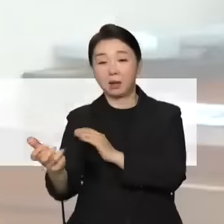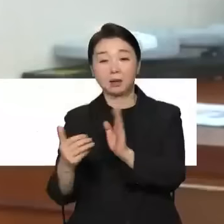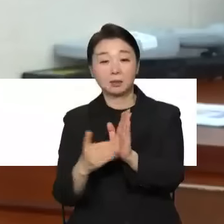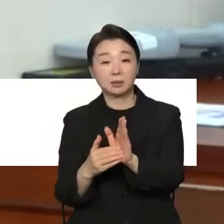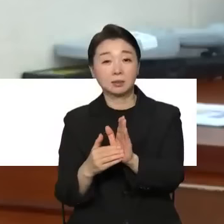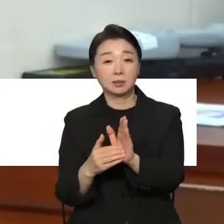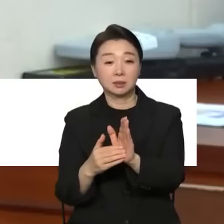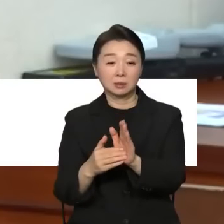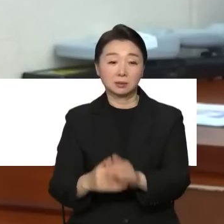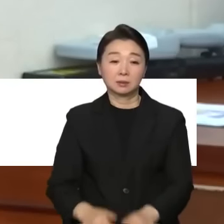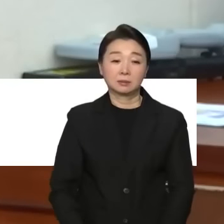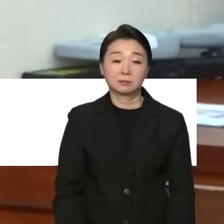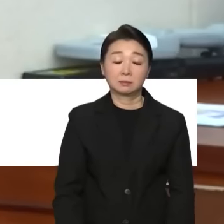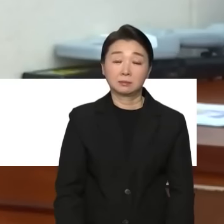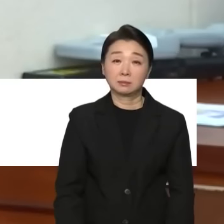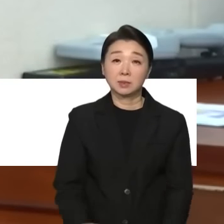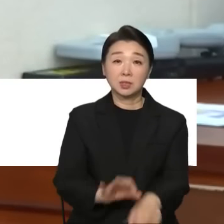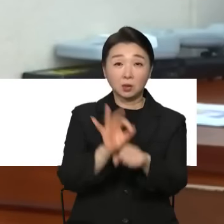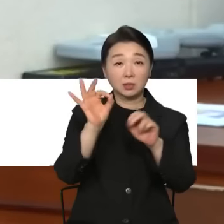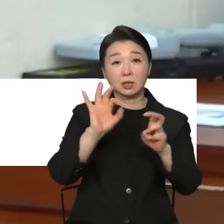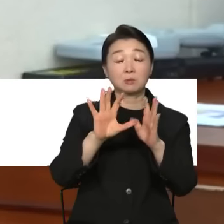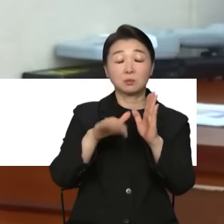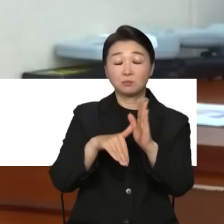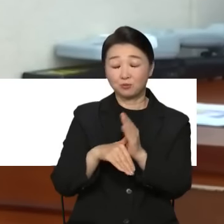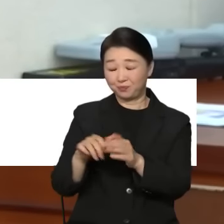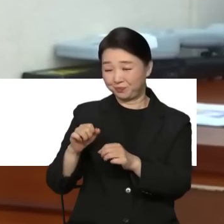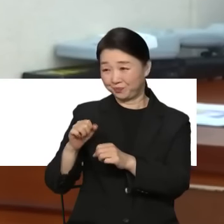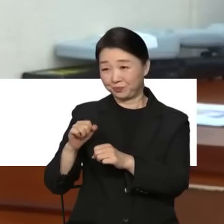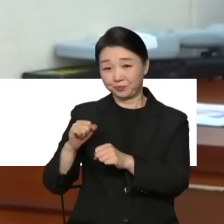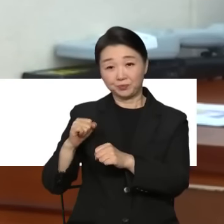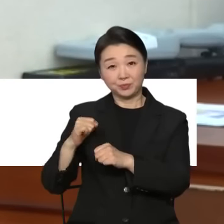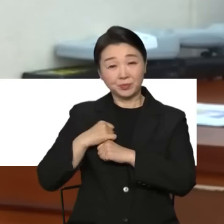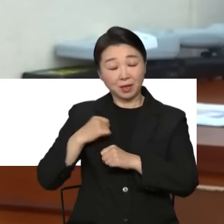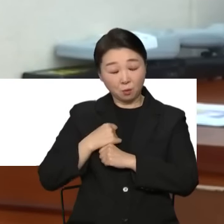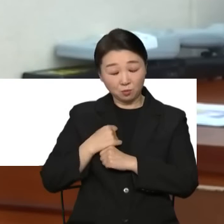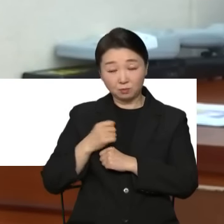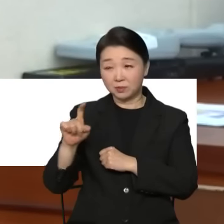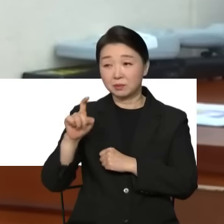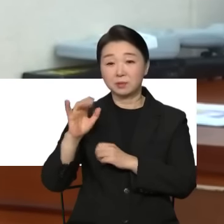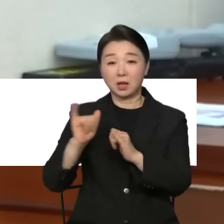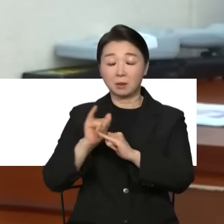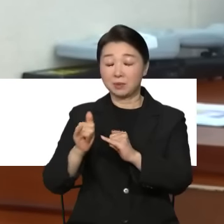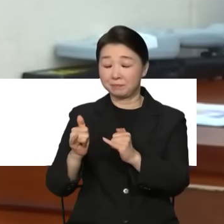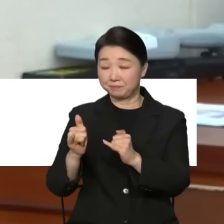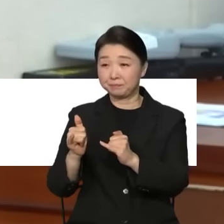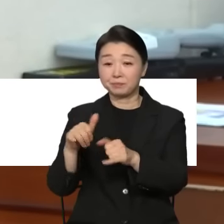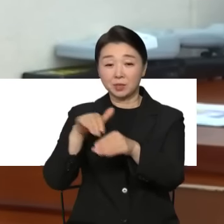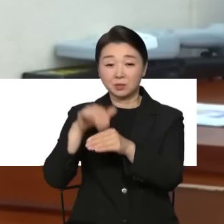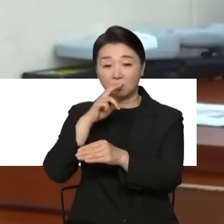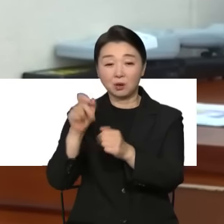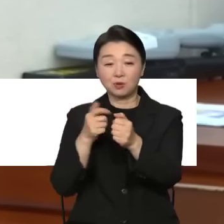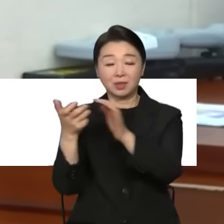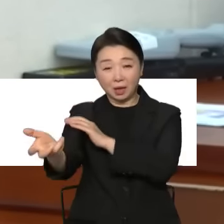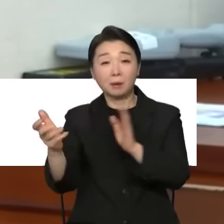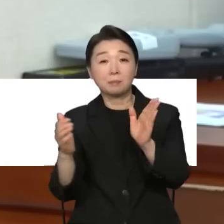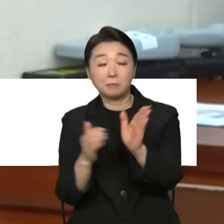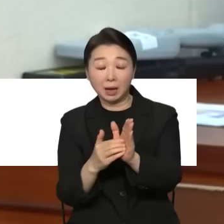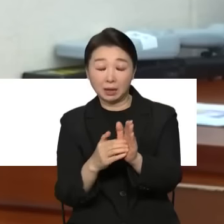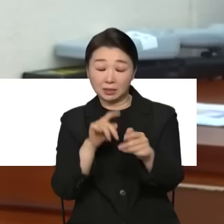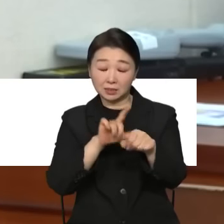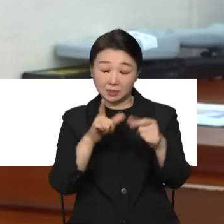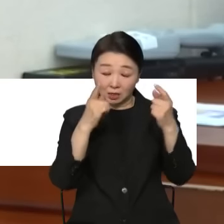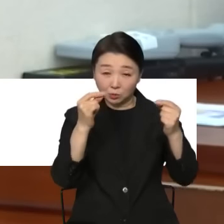30분 개군 10여명이 중앙 선관이 청산에 투입되었고 같은 시각